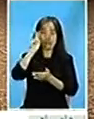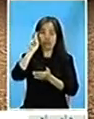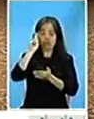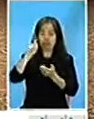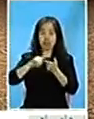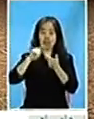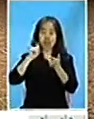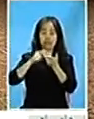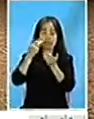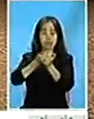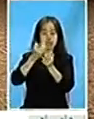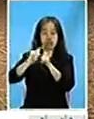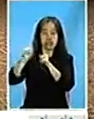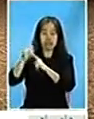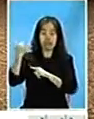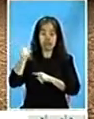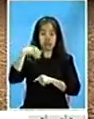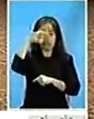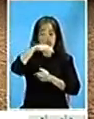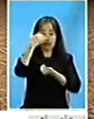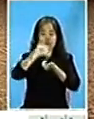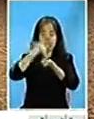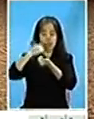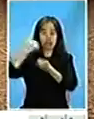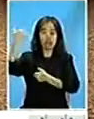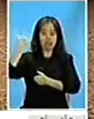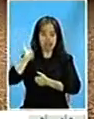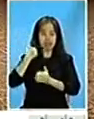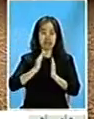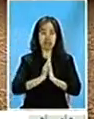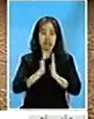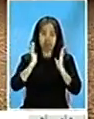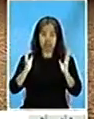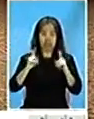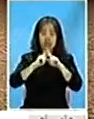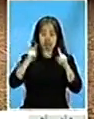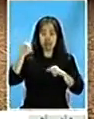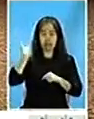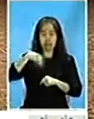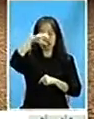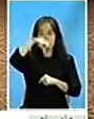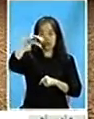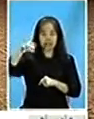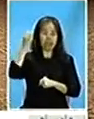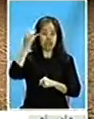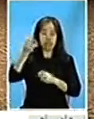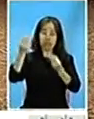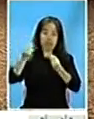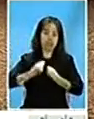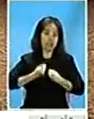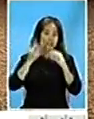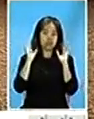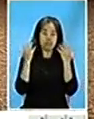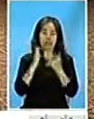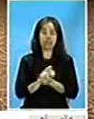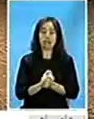าณหน่วยงานที่ให้ความร่วมมือก็มีนะคะก็ขอบคุณด้วยแต่อีกหน่วยงานจำนวนมากก็ไม่ได้ให้เอกสารมา